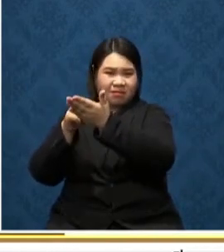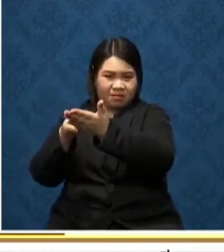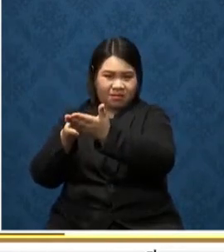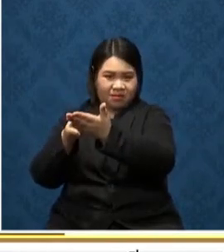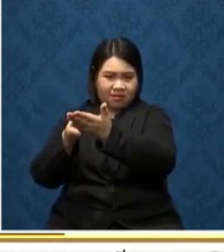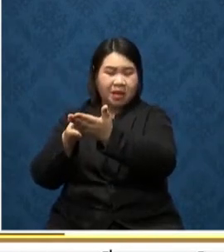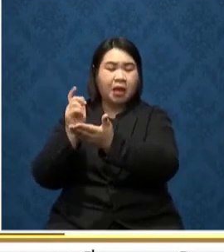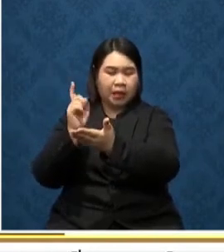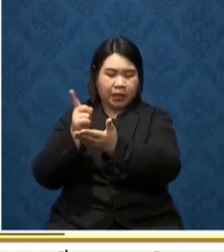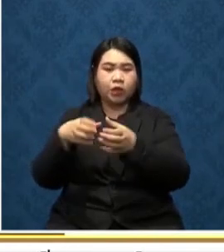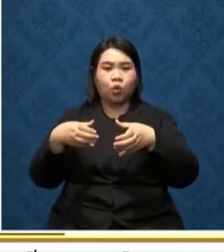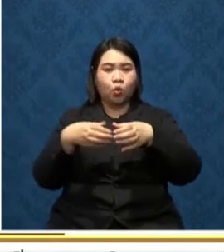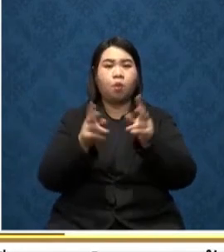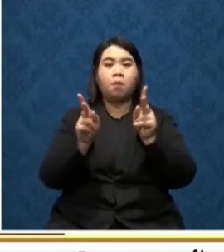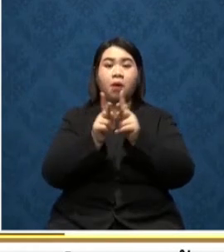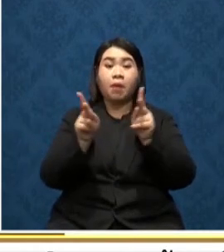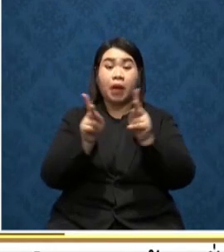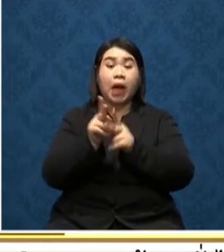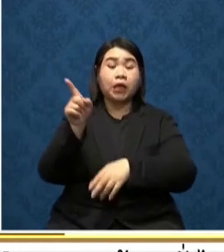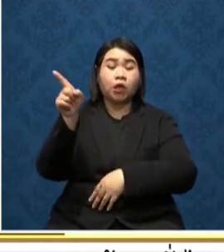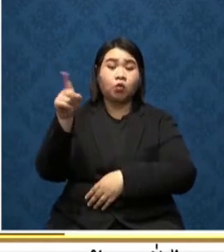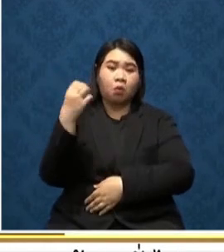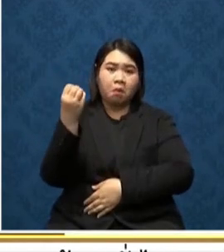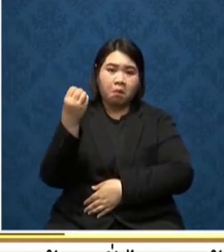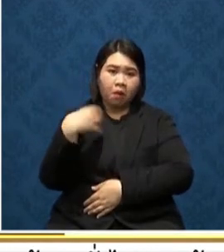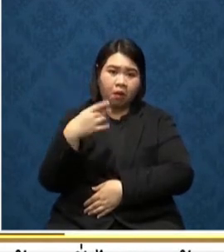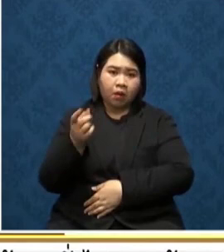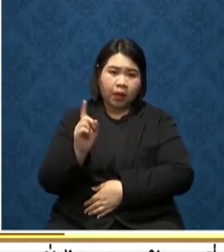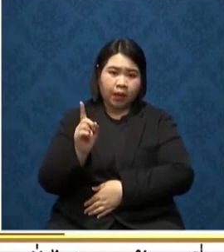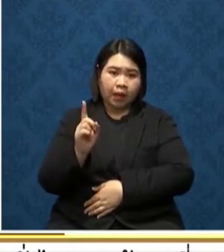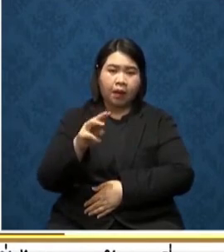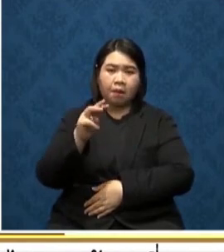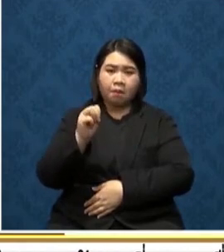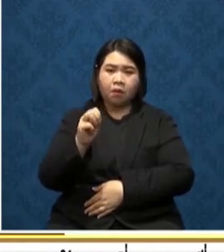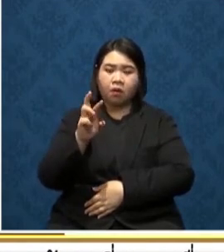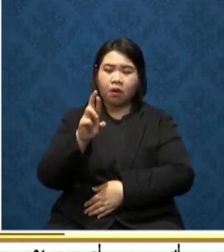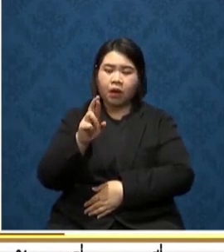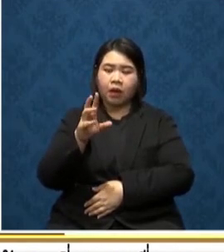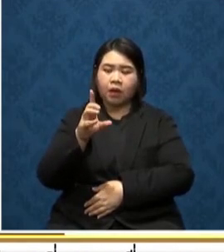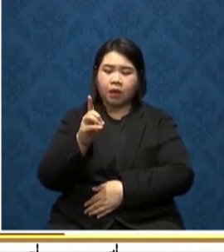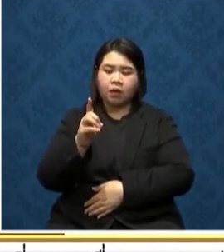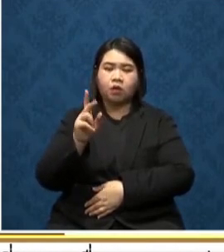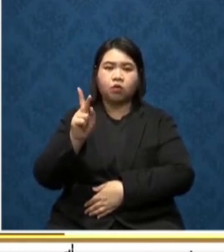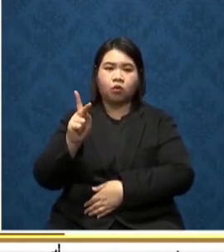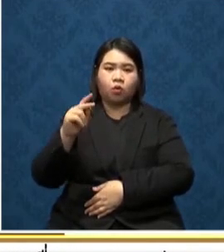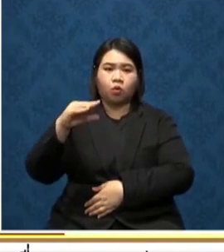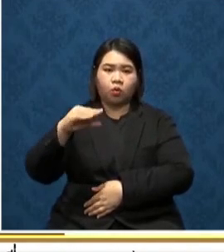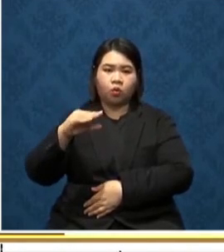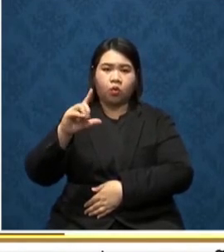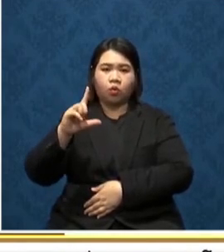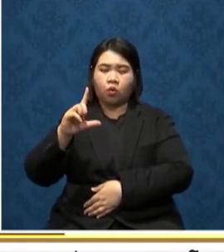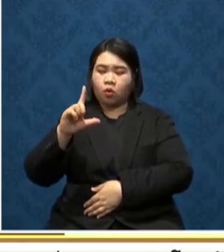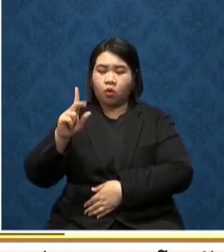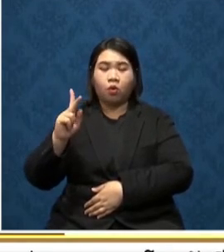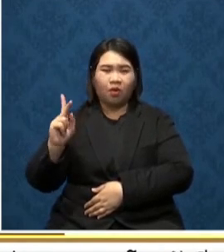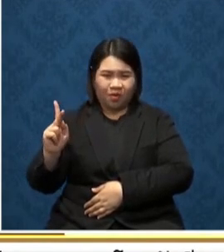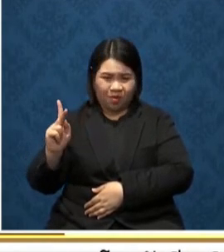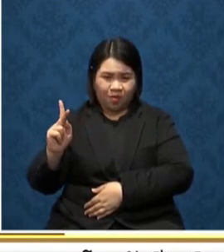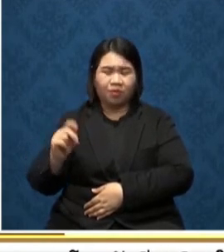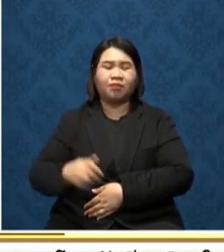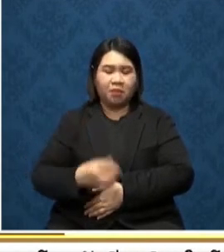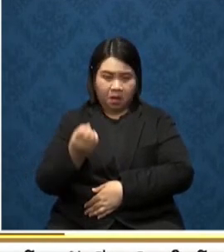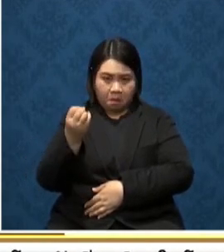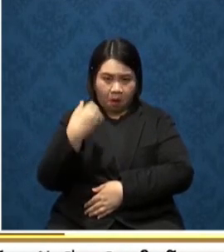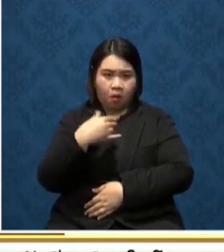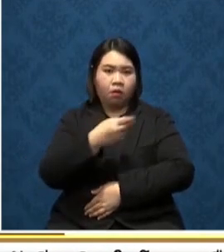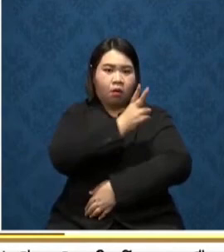การเมืองเก่าสู่ sw Giads โลกก็บอกับพวกผมด้วยว่าเรื่องโงบาร, เรื่องการ